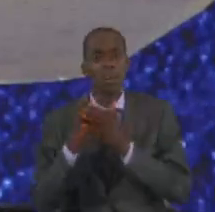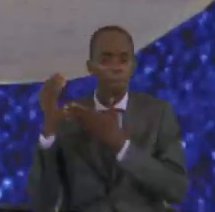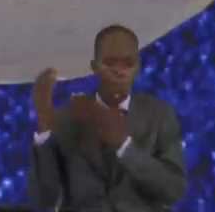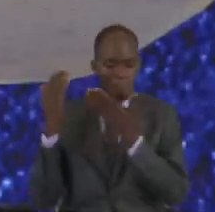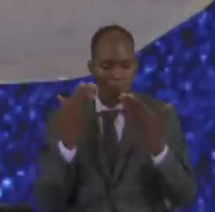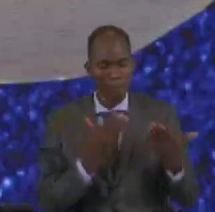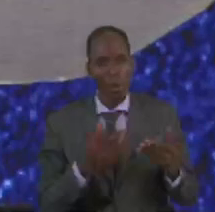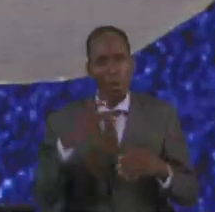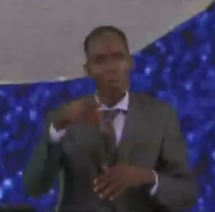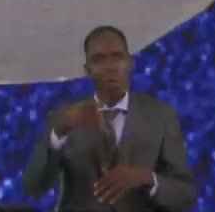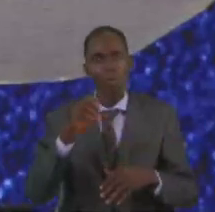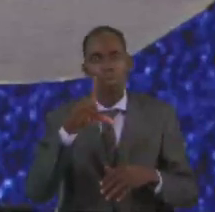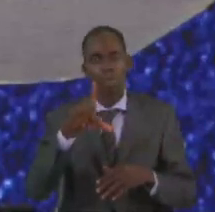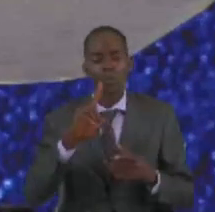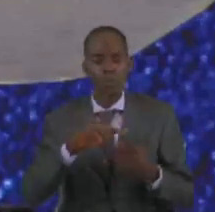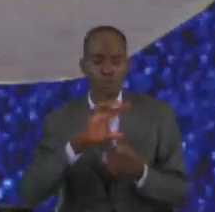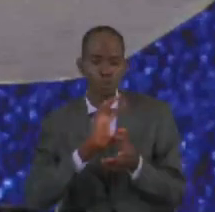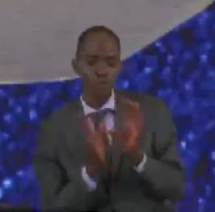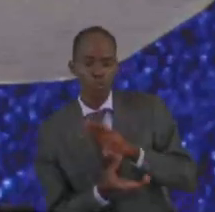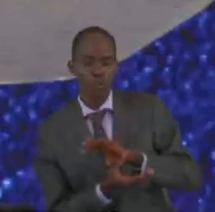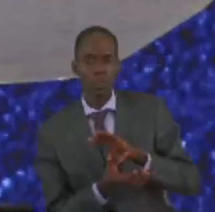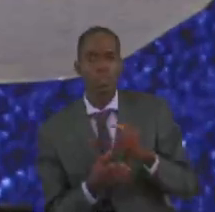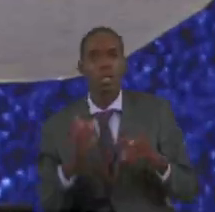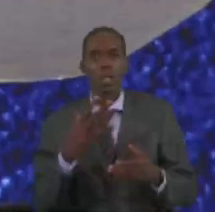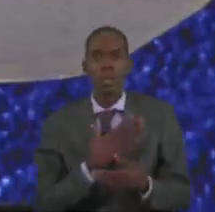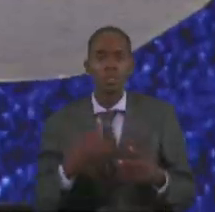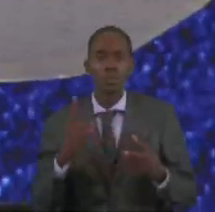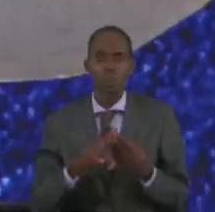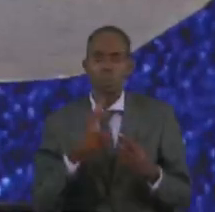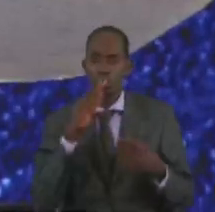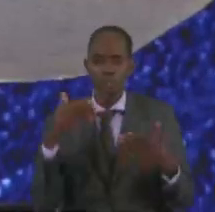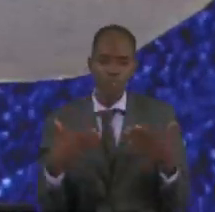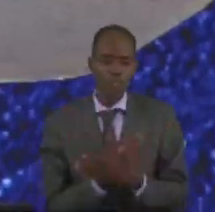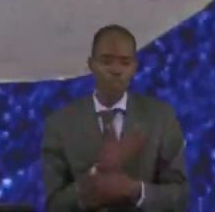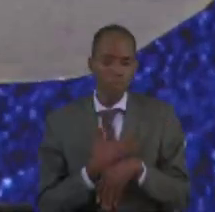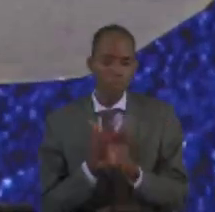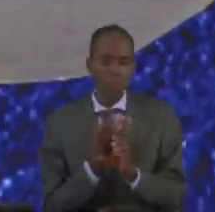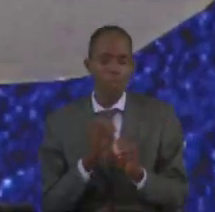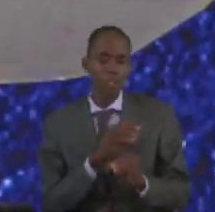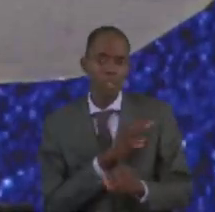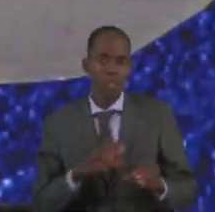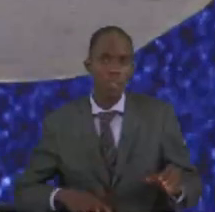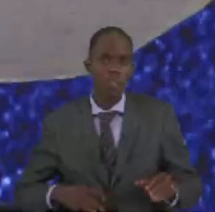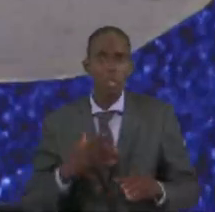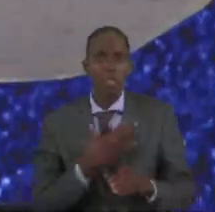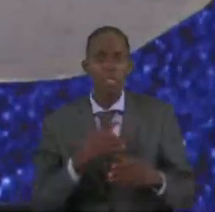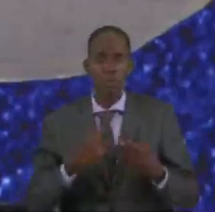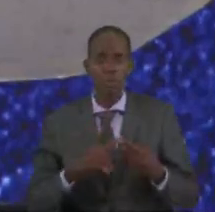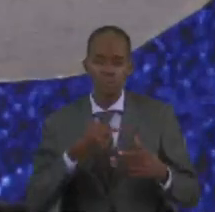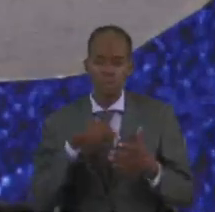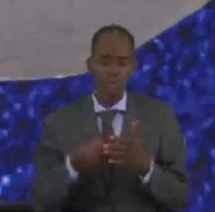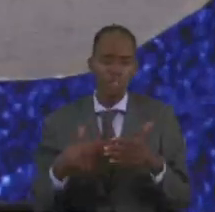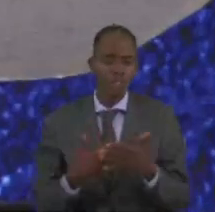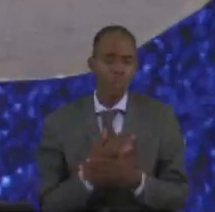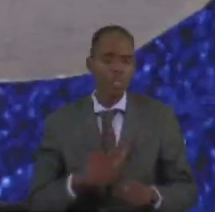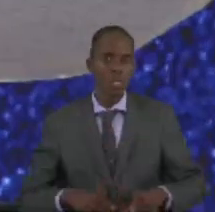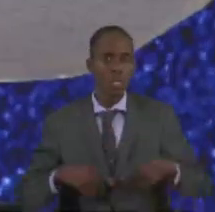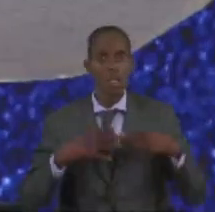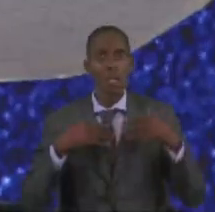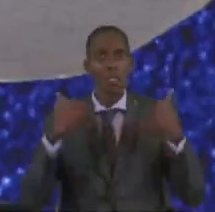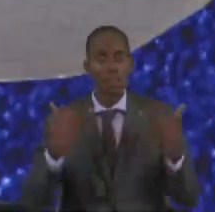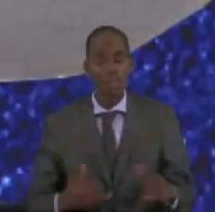Seigneur qui l'a amené à la conversion et d'être une nouvelle créature en Christ. C'est cette nouvelle